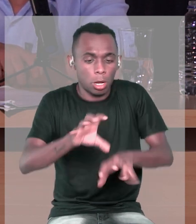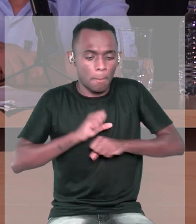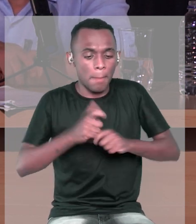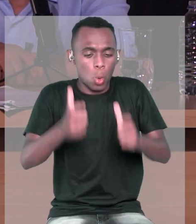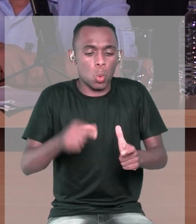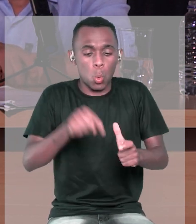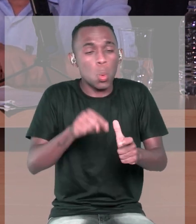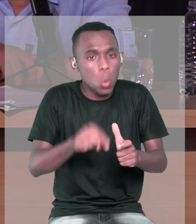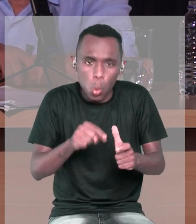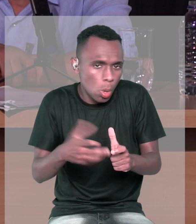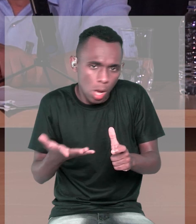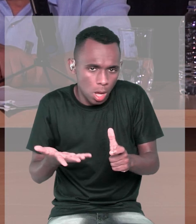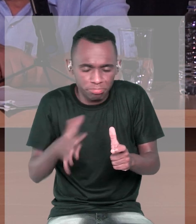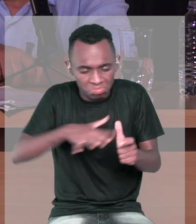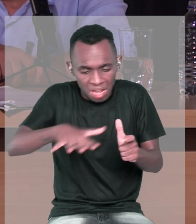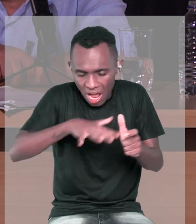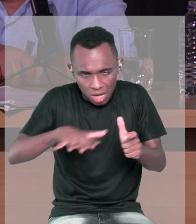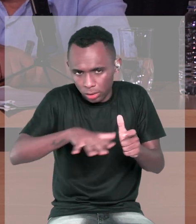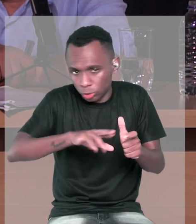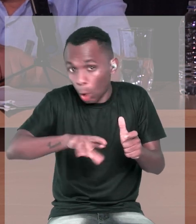de um espaço territorial.